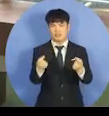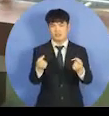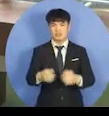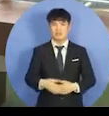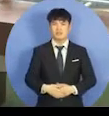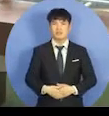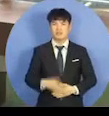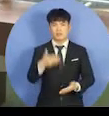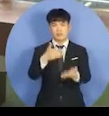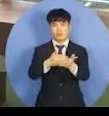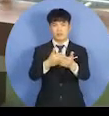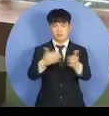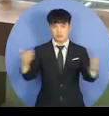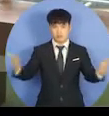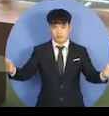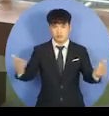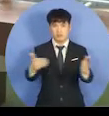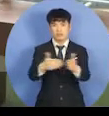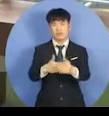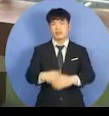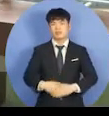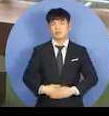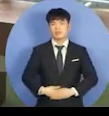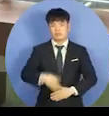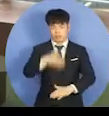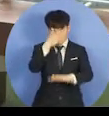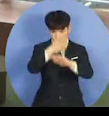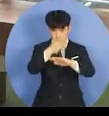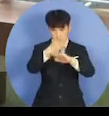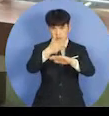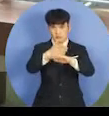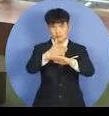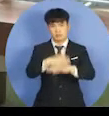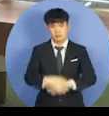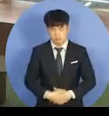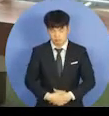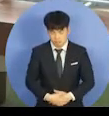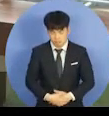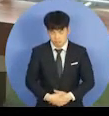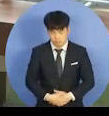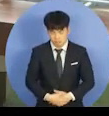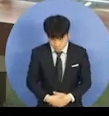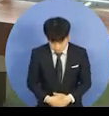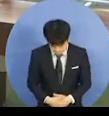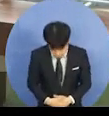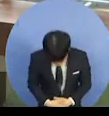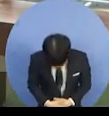어떨까요? 이상으로 뉴스 마치겠습니다. 시청해주신 여러분 고맙습니다.